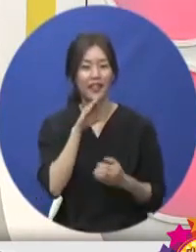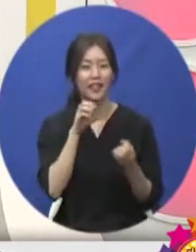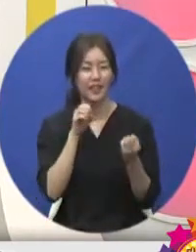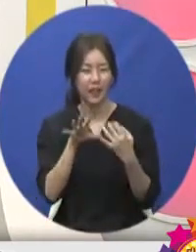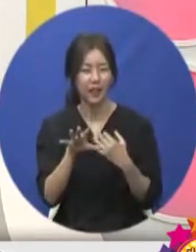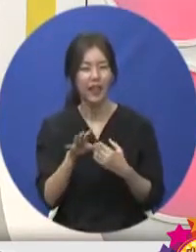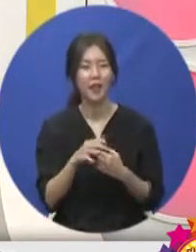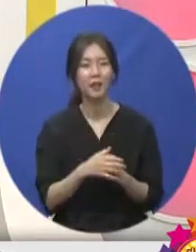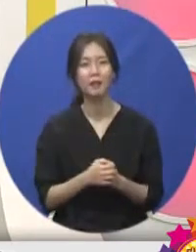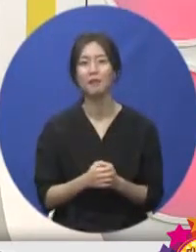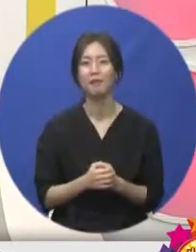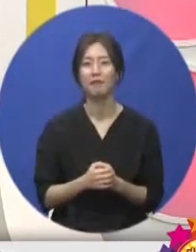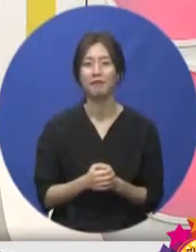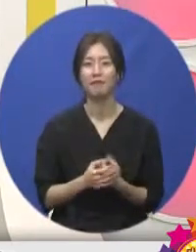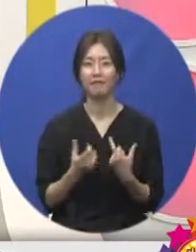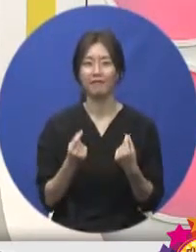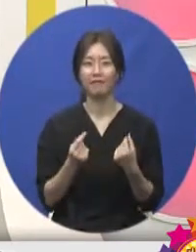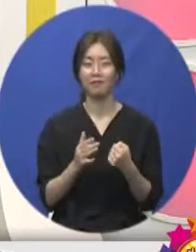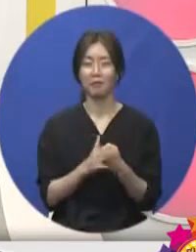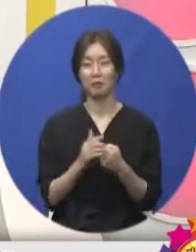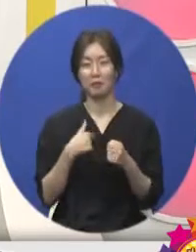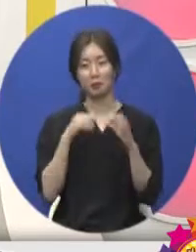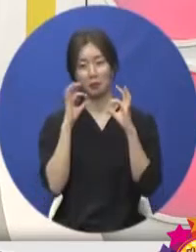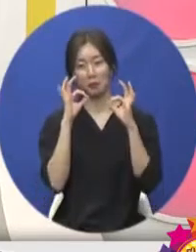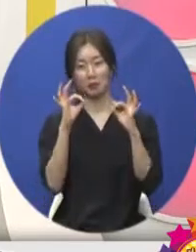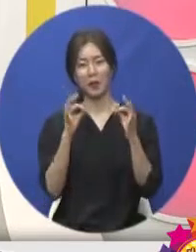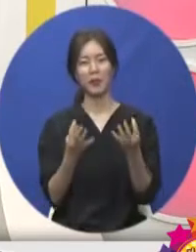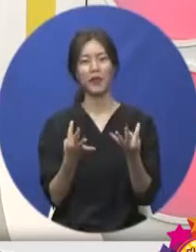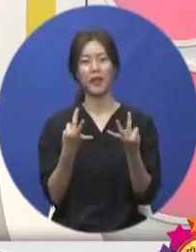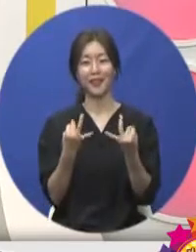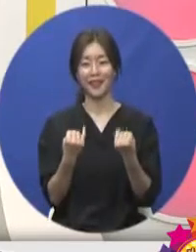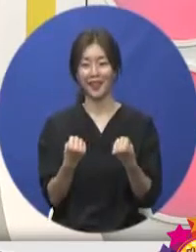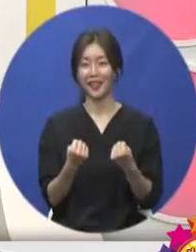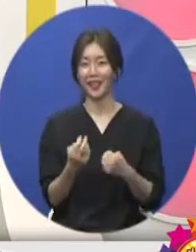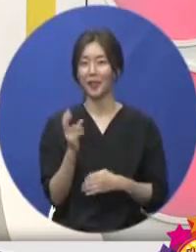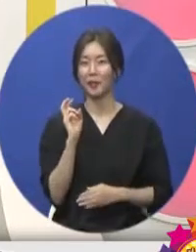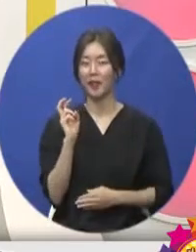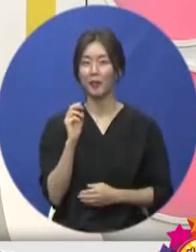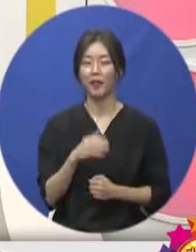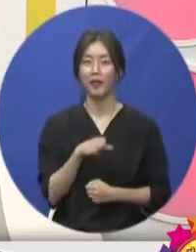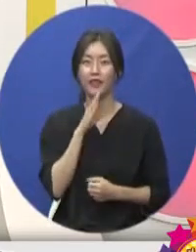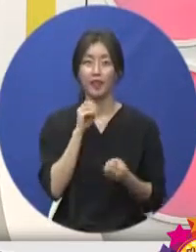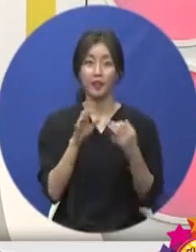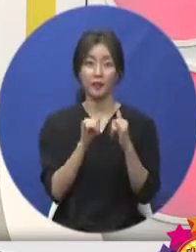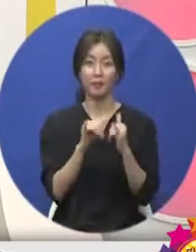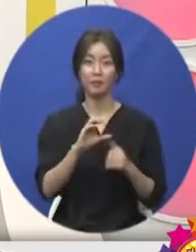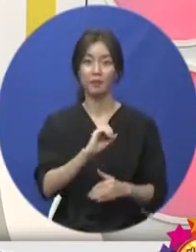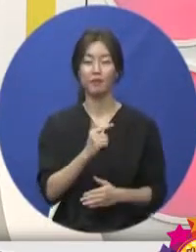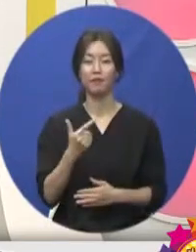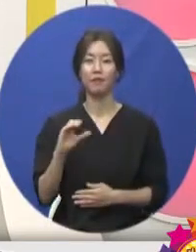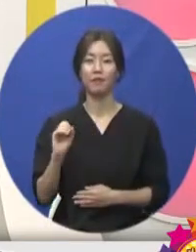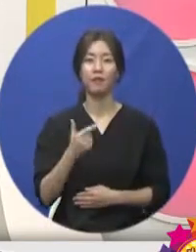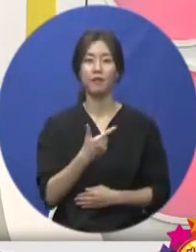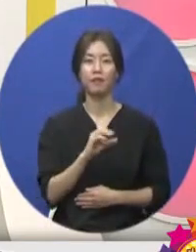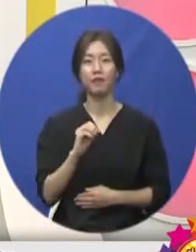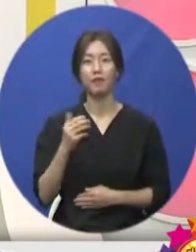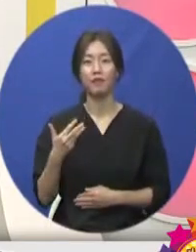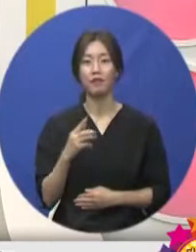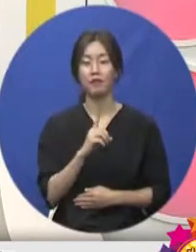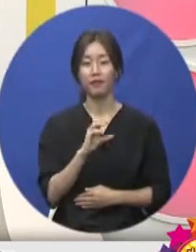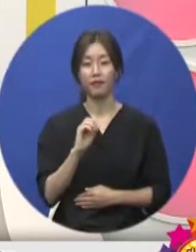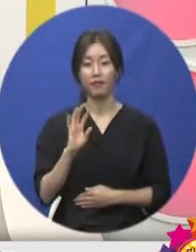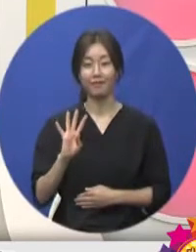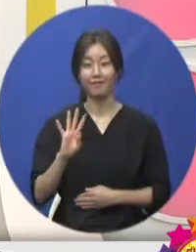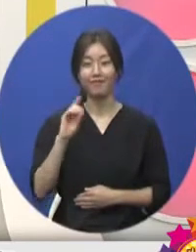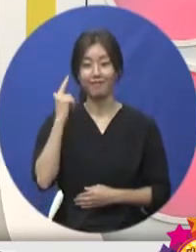이건 힌트가 아니라 답이네 거의. 그러게요. 그러면 내가 봤을 때는 네. 많다지. 우리는 답은 없습니다. 자, 정답을 아신 분은 060-6081-1004번